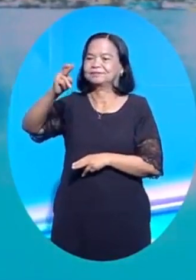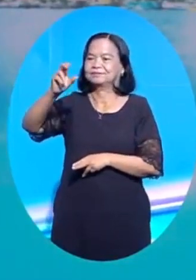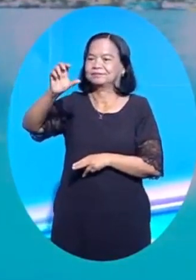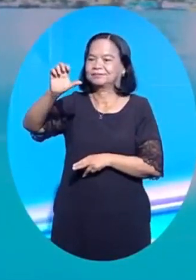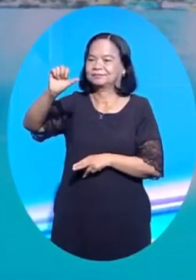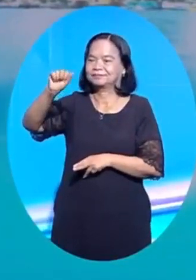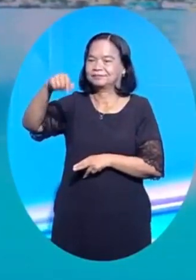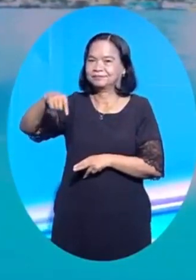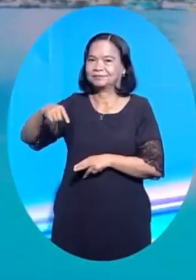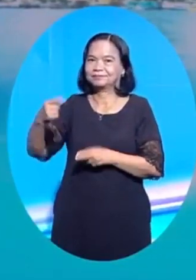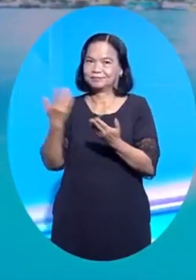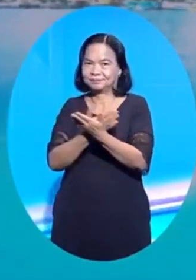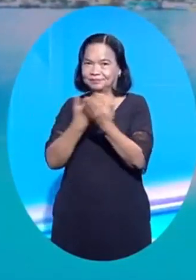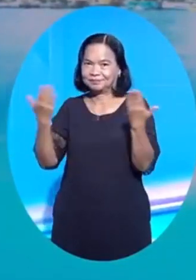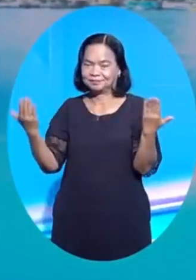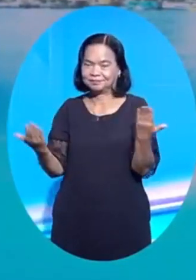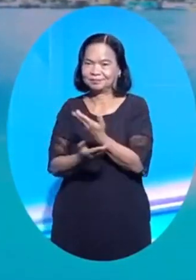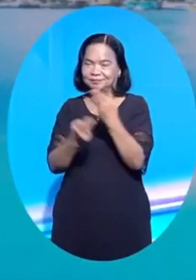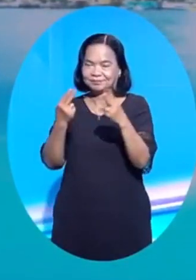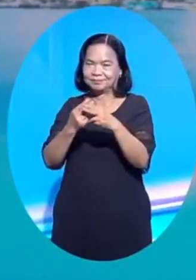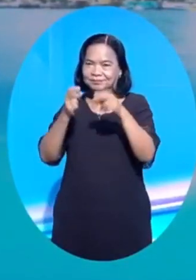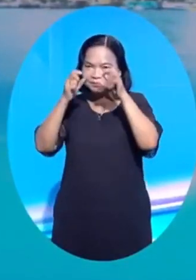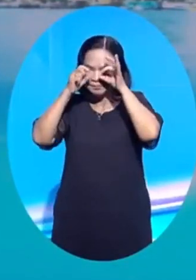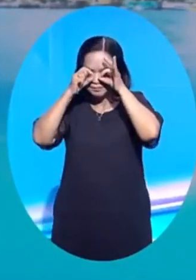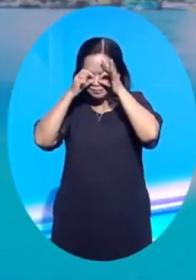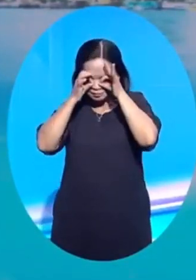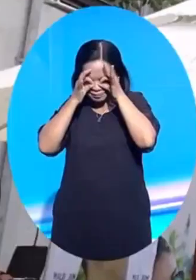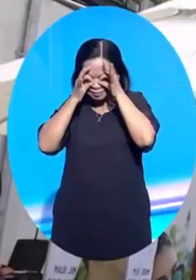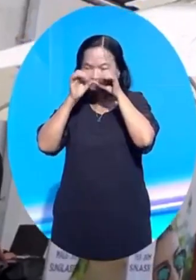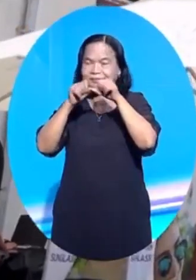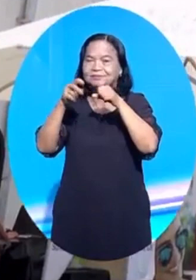của thương hiệu mắt kính Moji Gym tại Việt Nam.